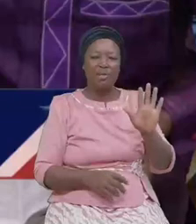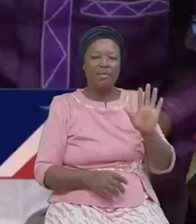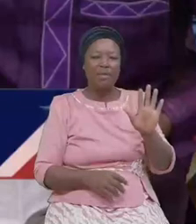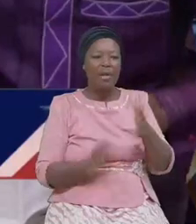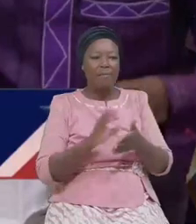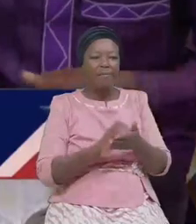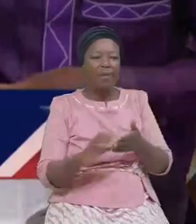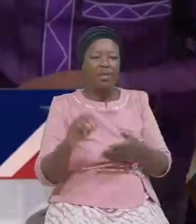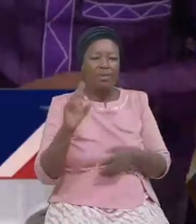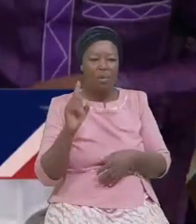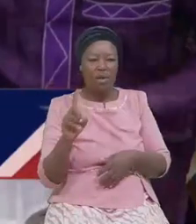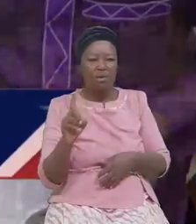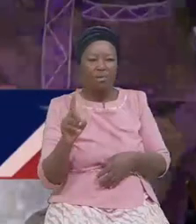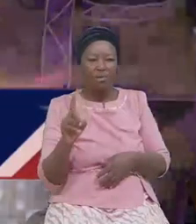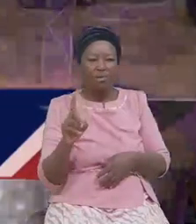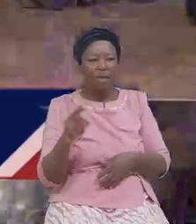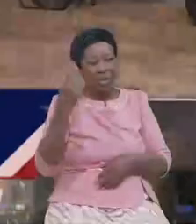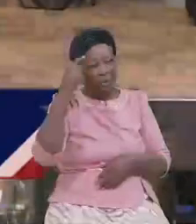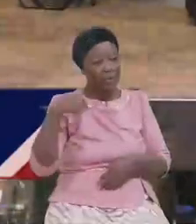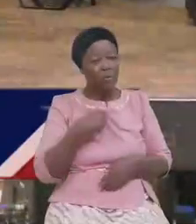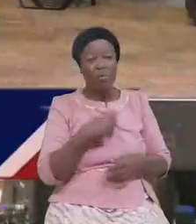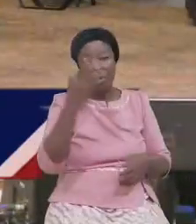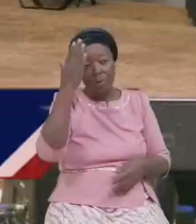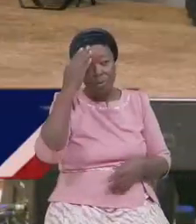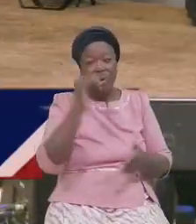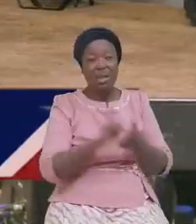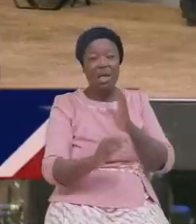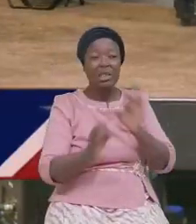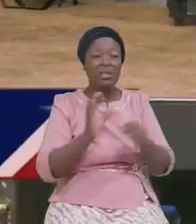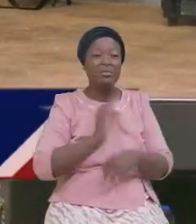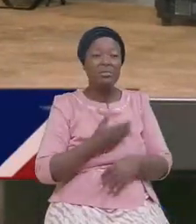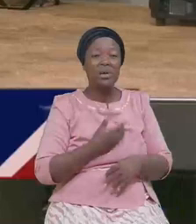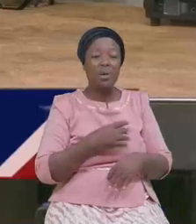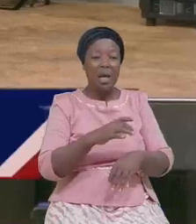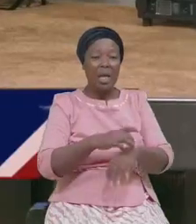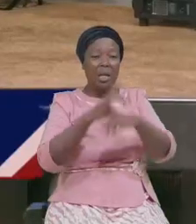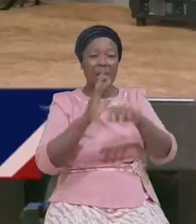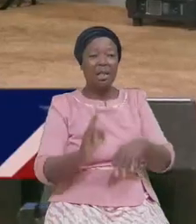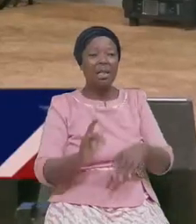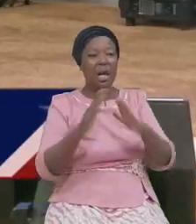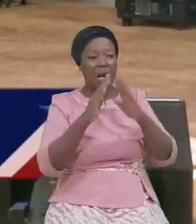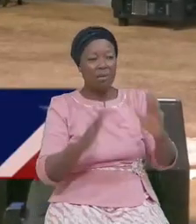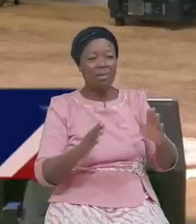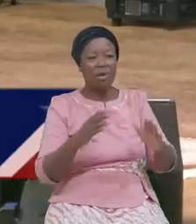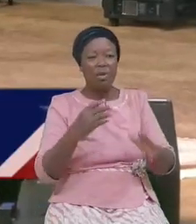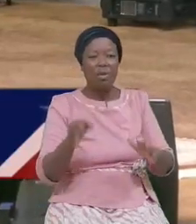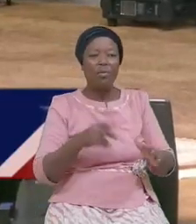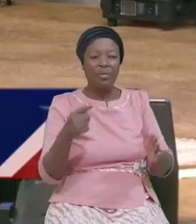1. Car nous savons, en effet, que si cette tente où nous habitons sur la terre est